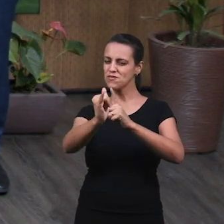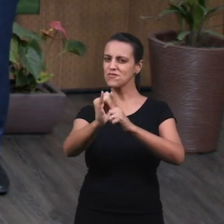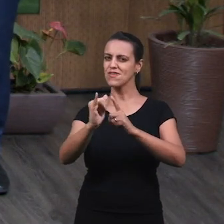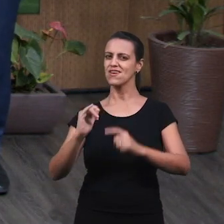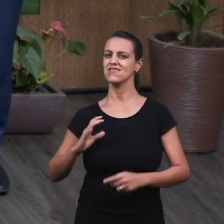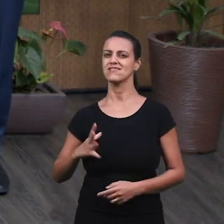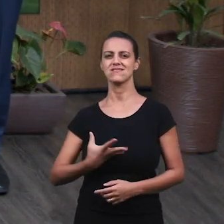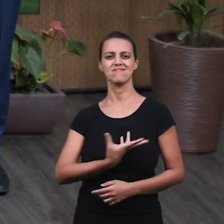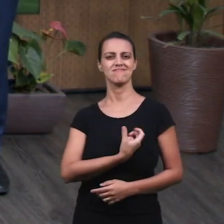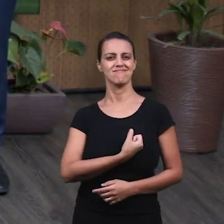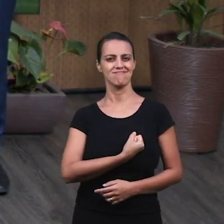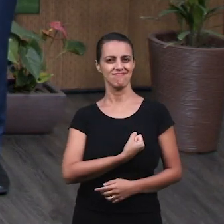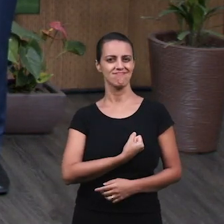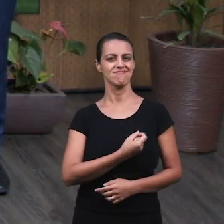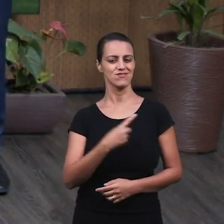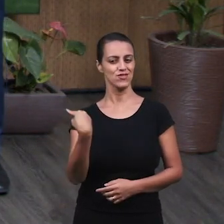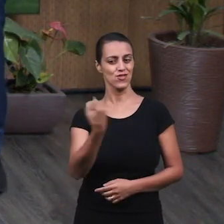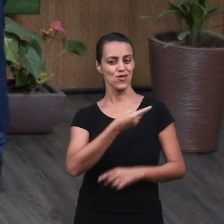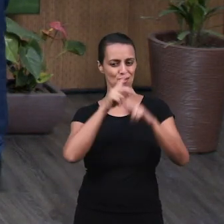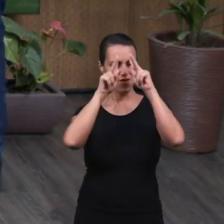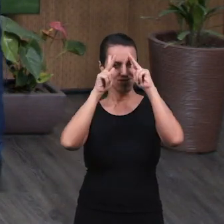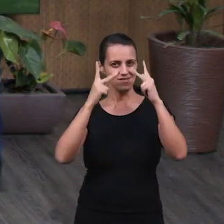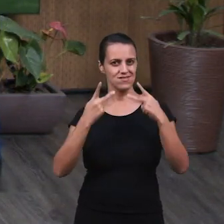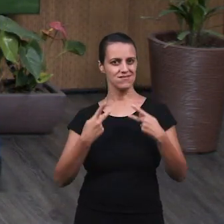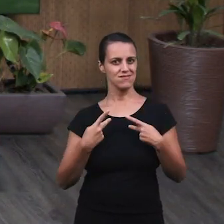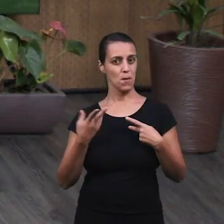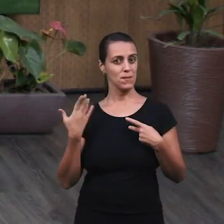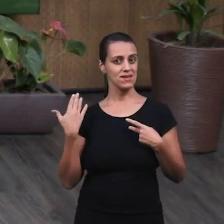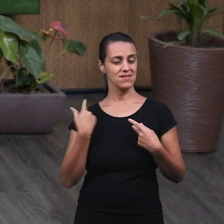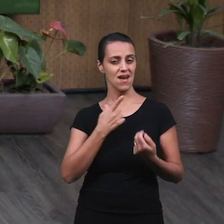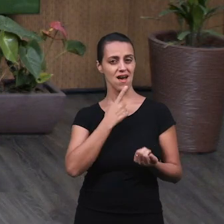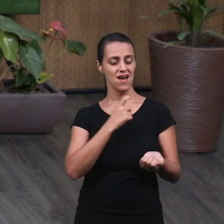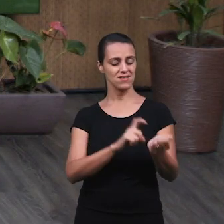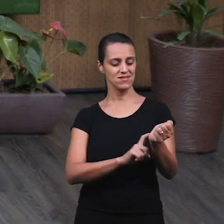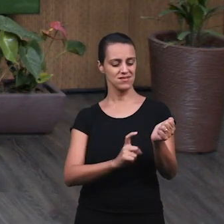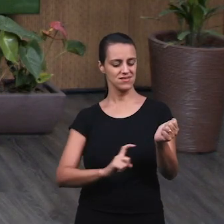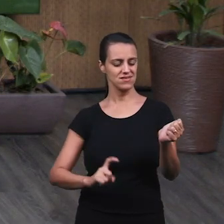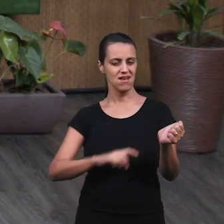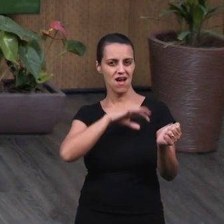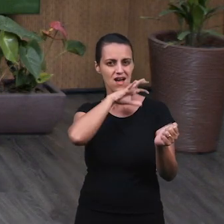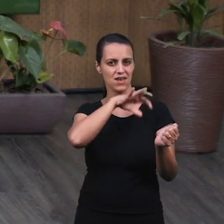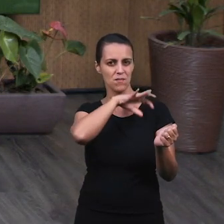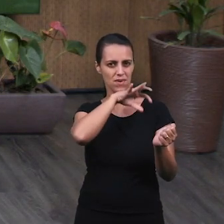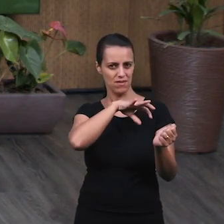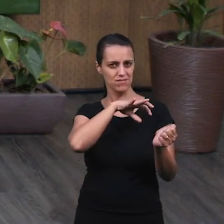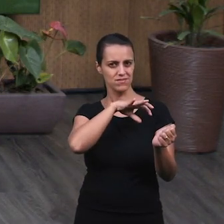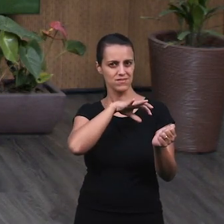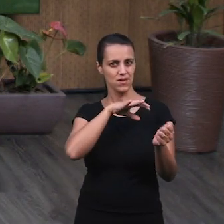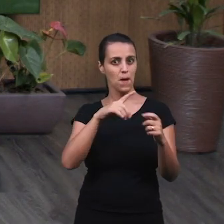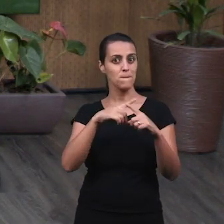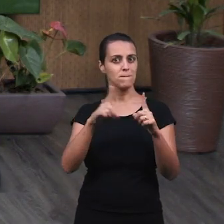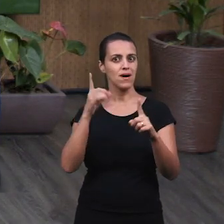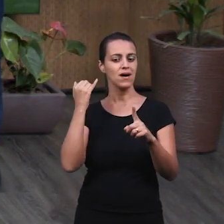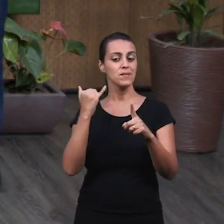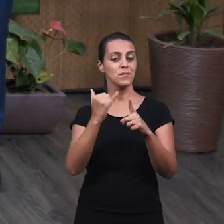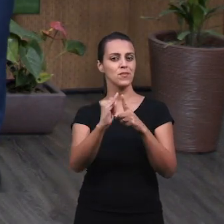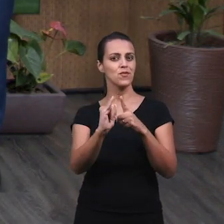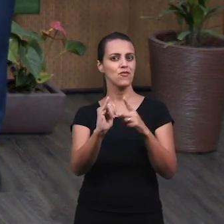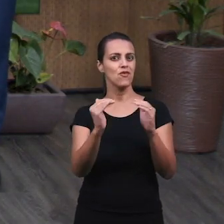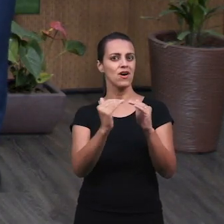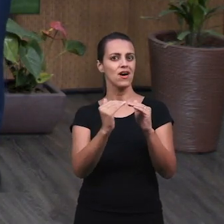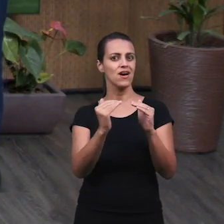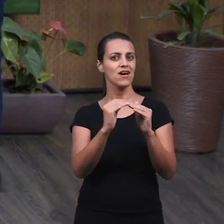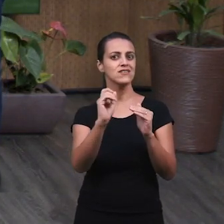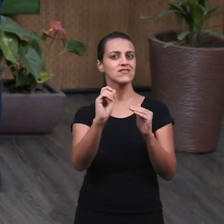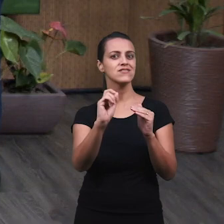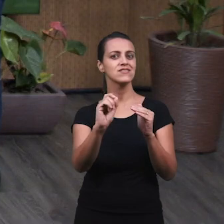Dans le passé, était le sang la victime ici, mais prophétiquement, était le sang que le Seigneur Jésus allait